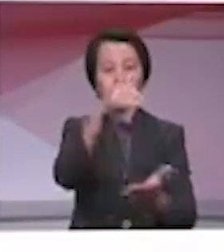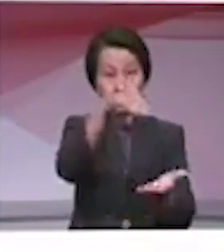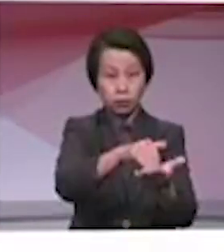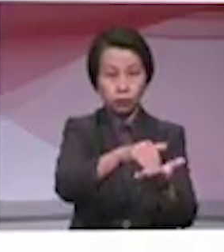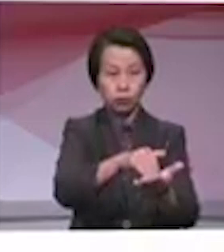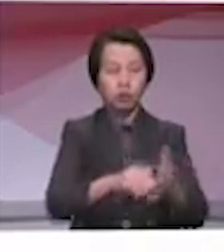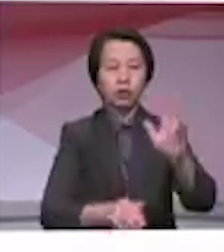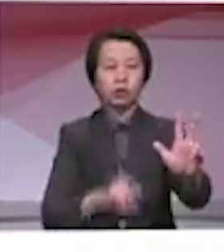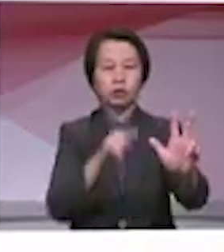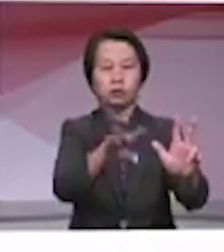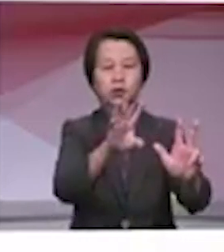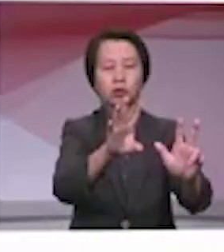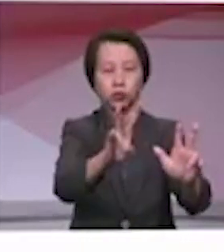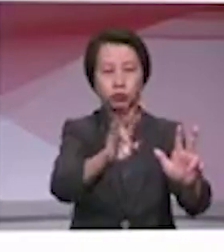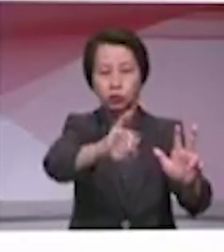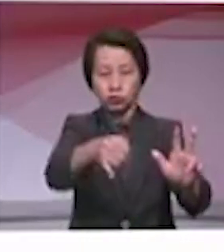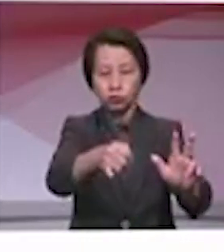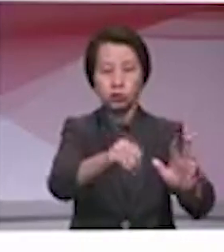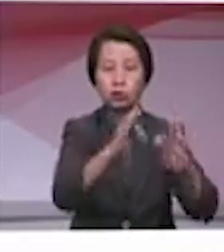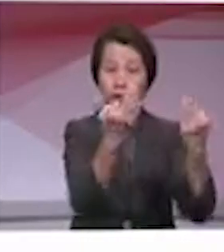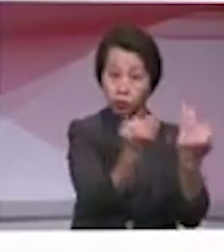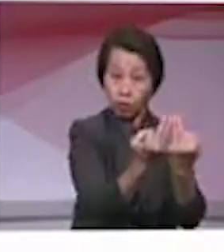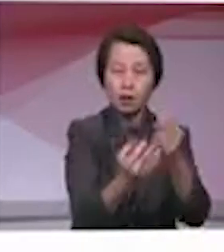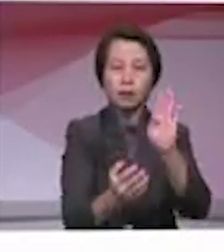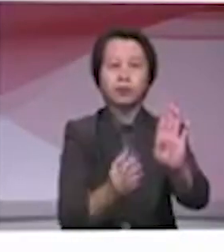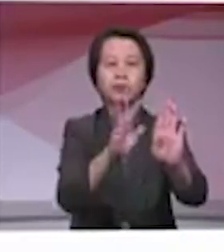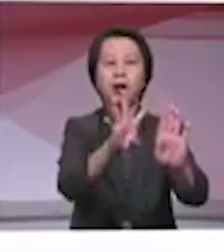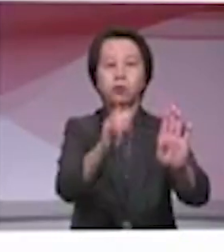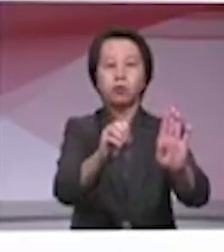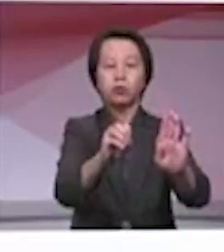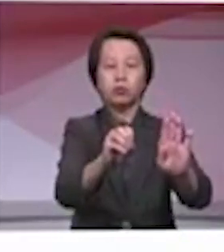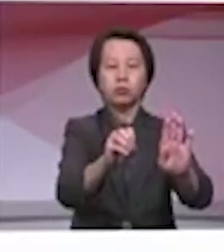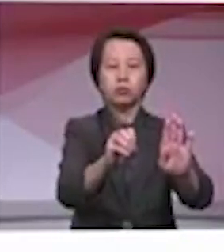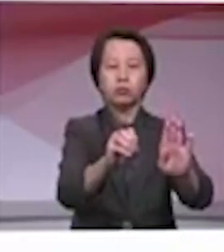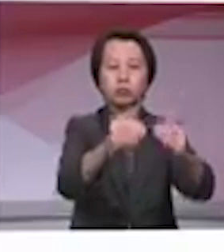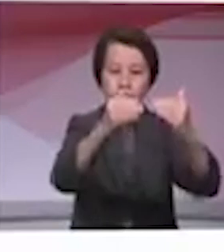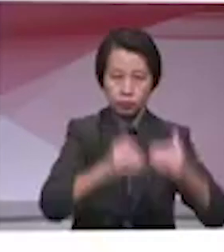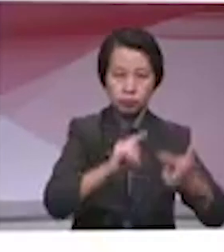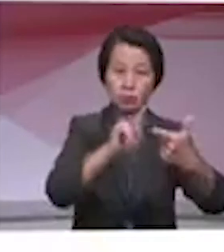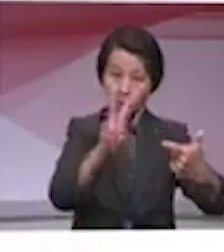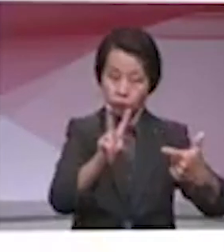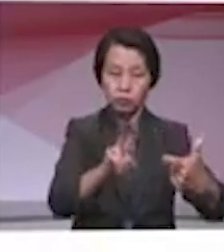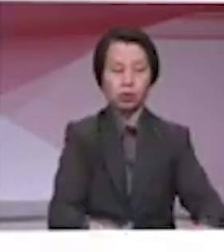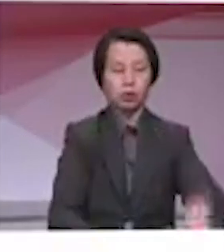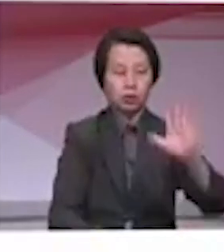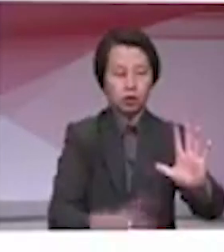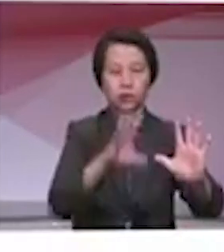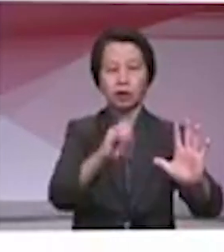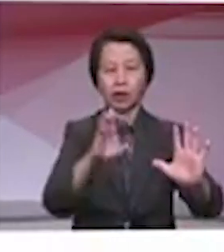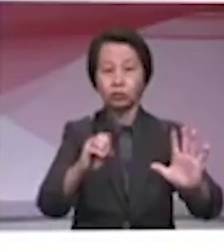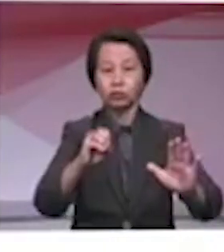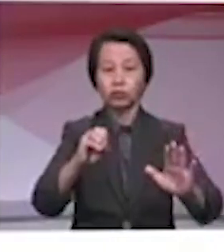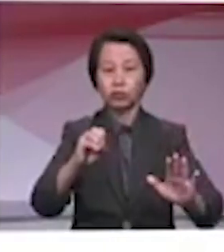kepada 3.7 juta isi rumah B40. Keduanya,